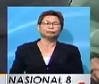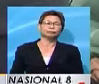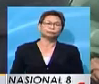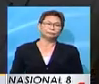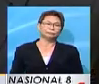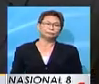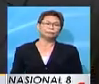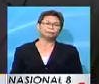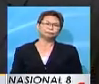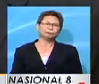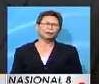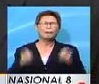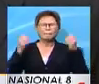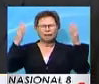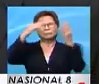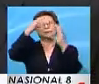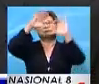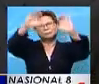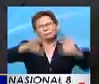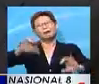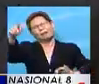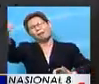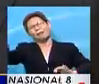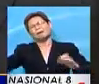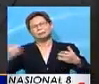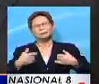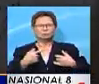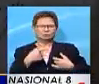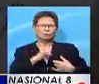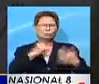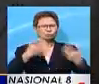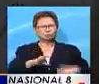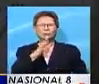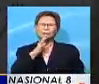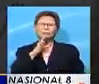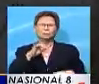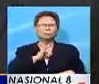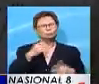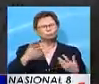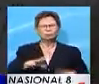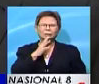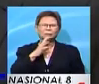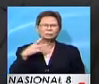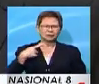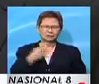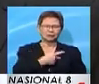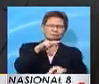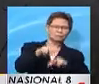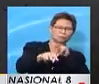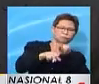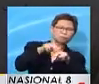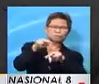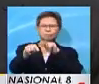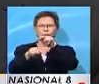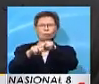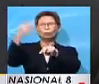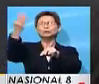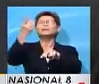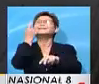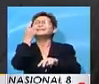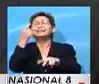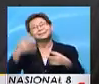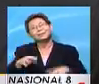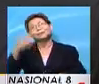maklumat banak car saya kita nak memantau perkara Ni dalam ucapan saya tadi